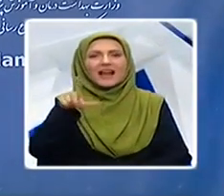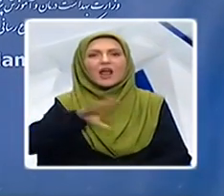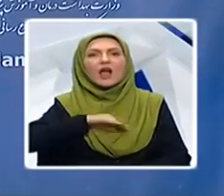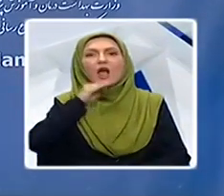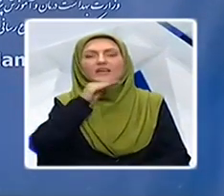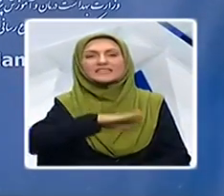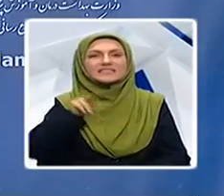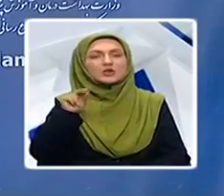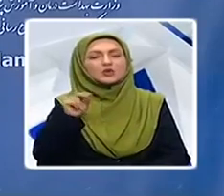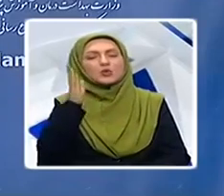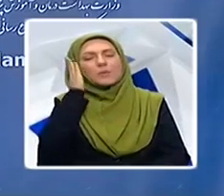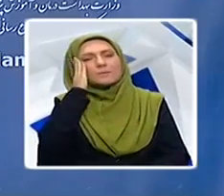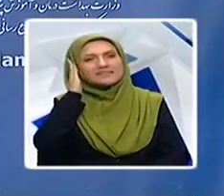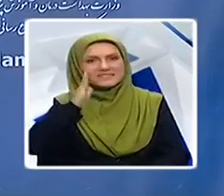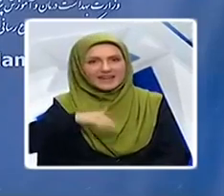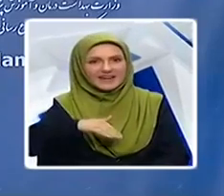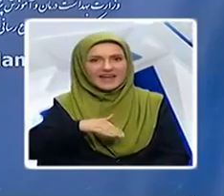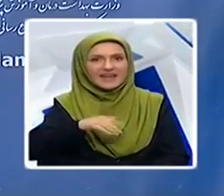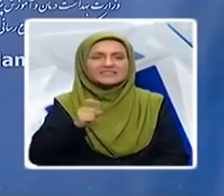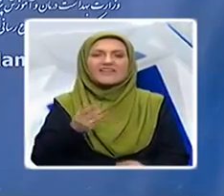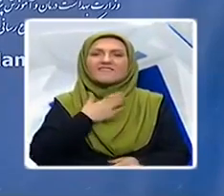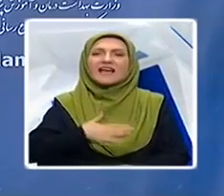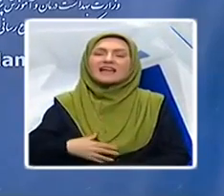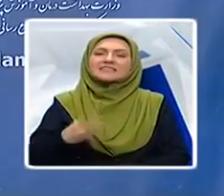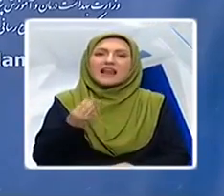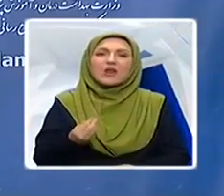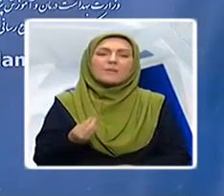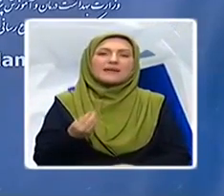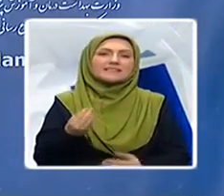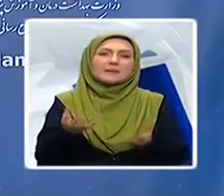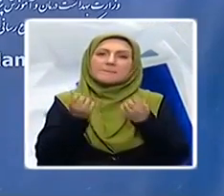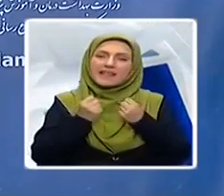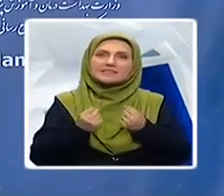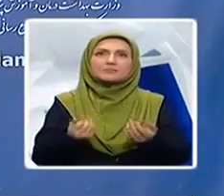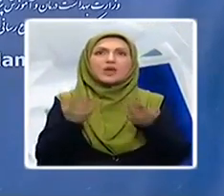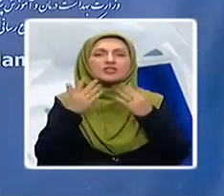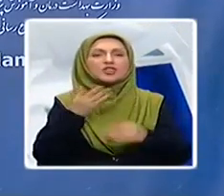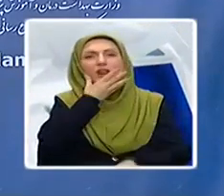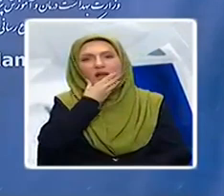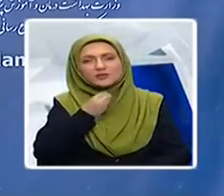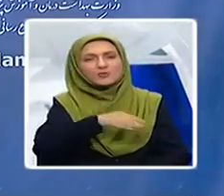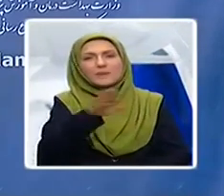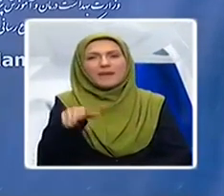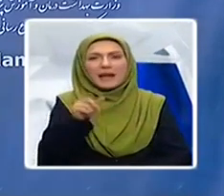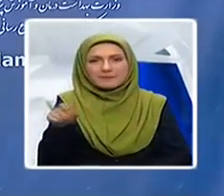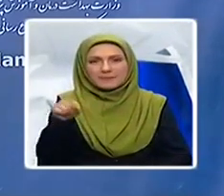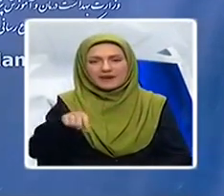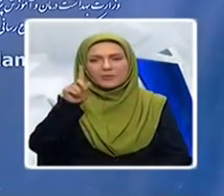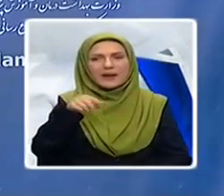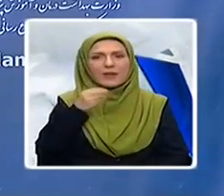در سراسر کشور تحت نظر مراقبت و درمان هستند و در این ساعات و ایام قاعدتا دعای خیر مردم